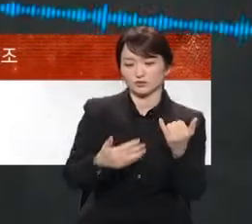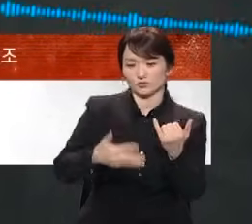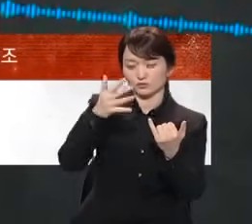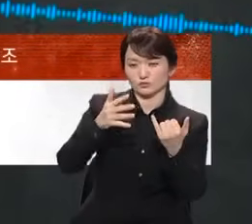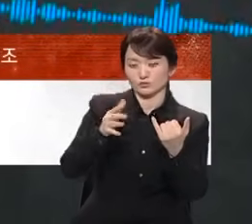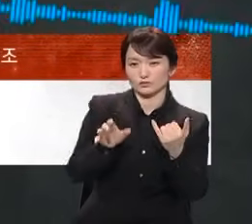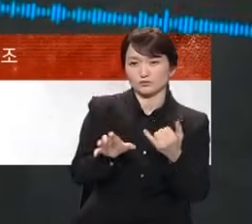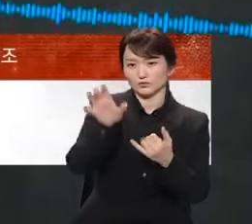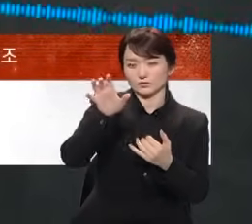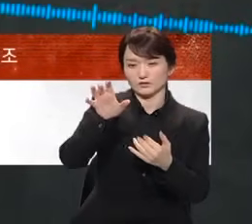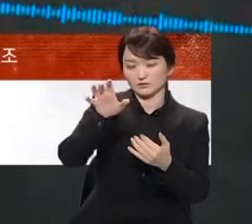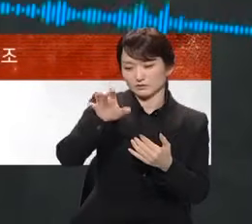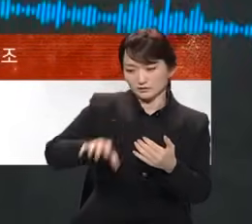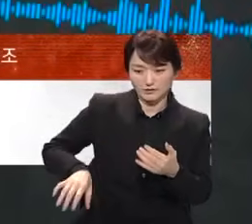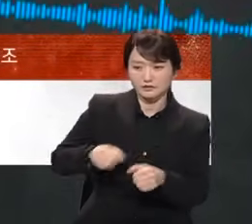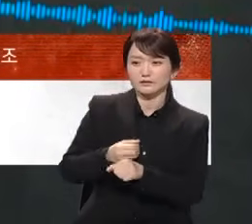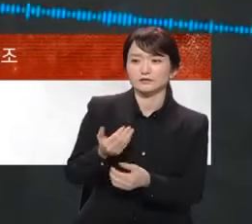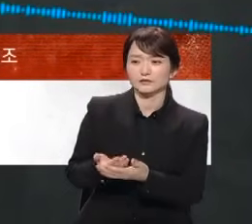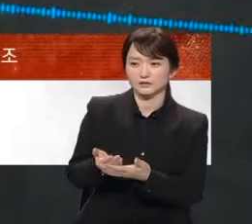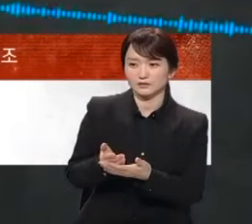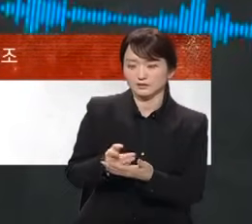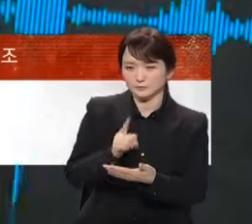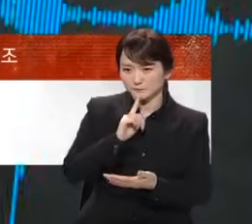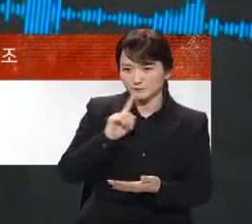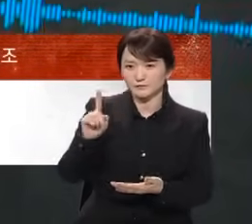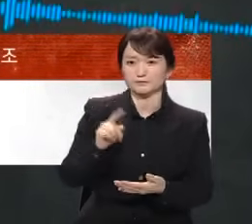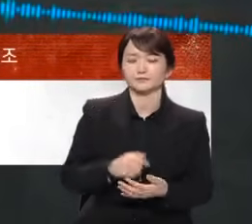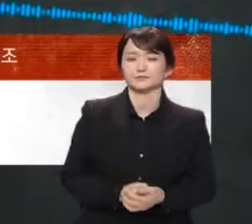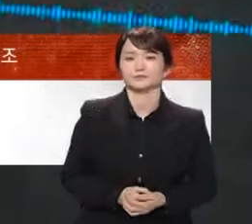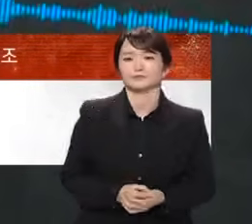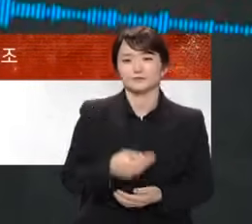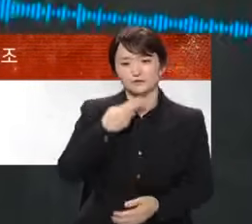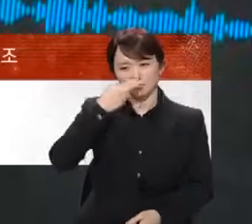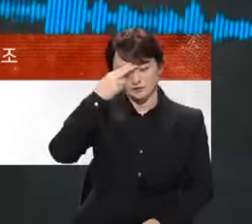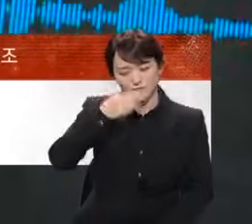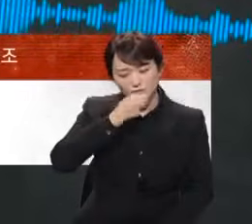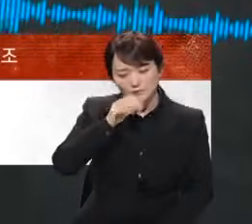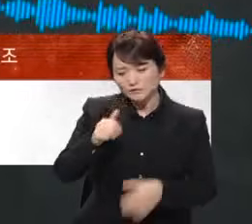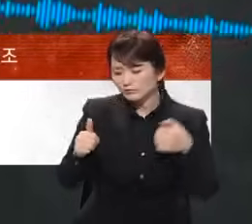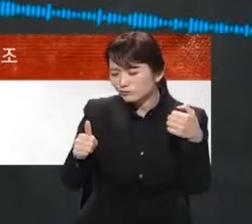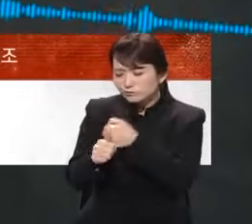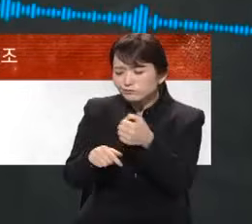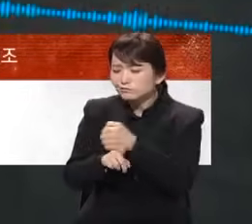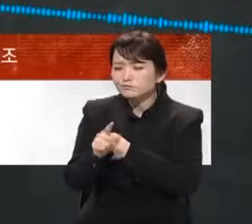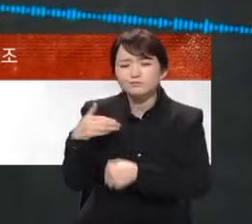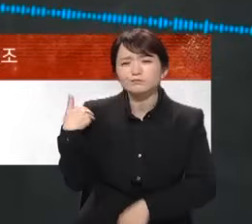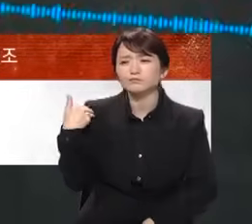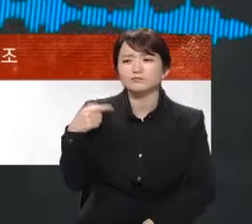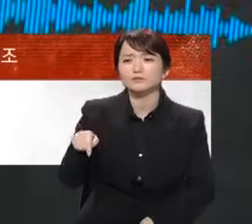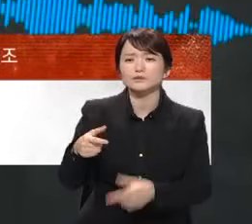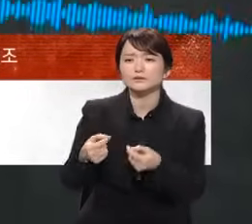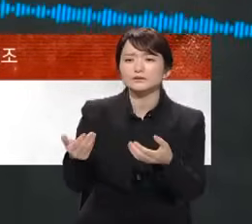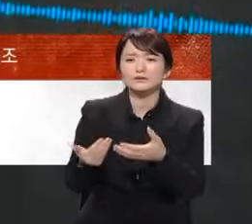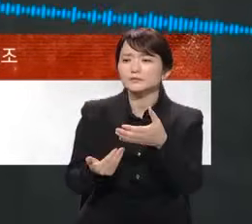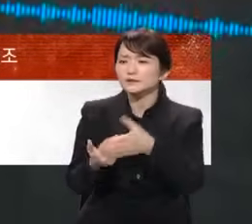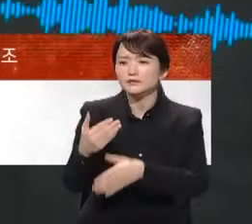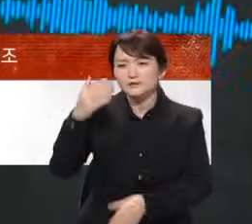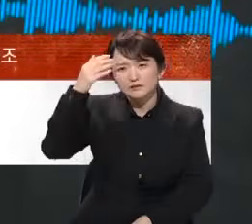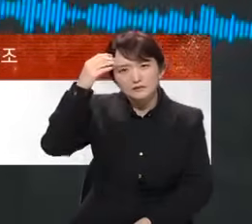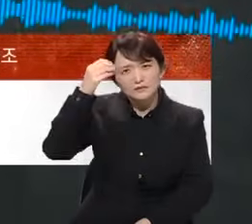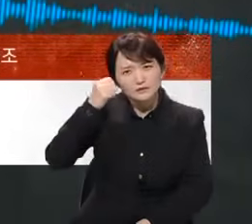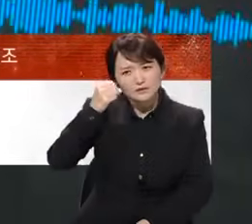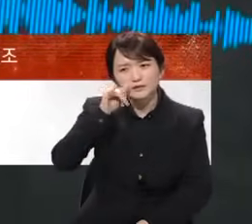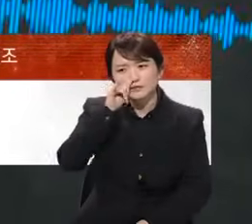좀 됐어서 솔직히 말씀하려면요. 그 폭행 경위를 정확히 기억은 못해요. 근데 왜 그런 일이 일어났는지는 기억을